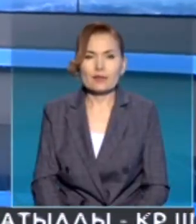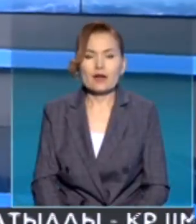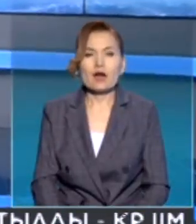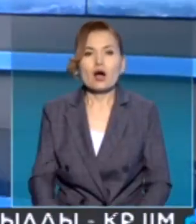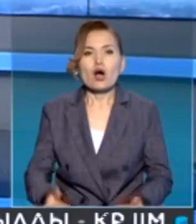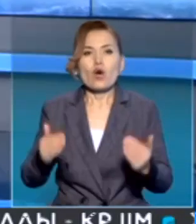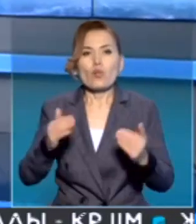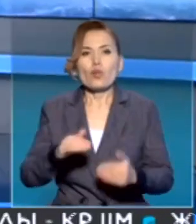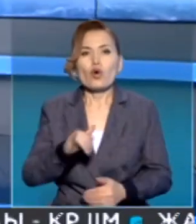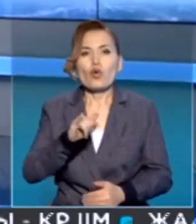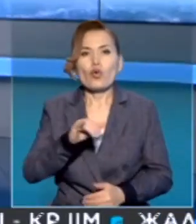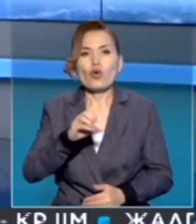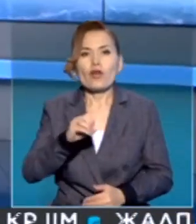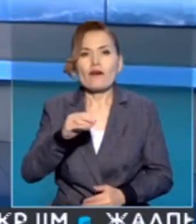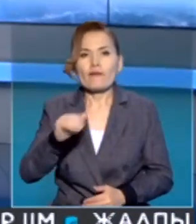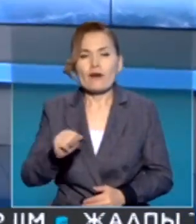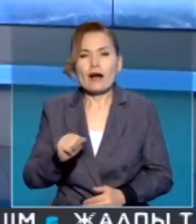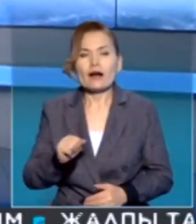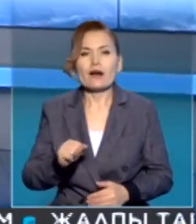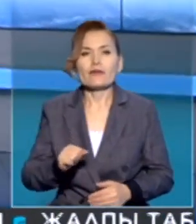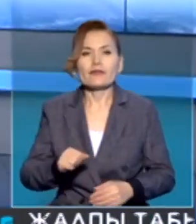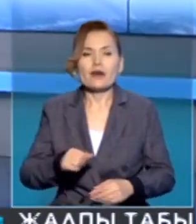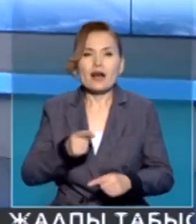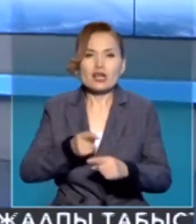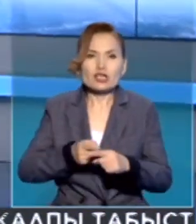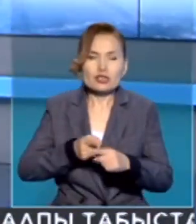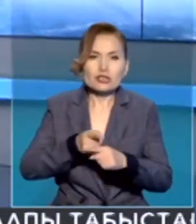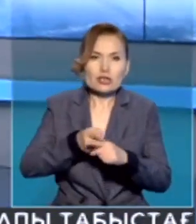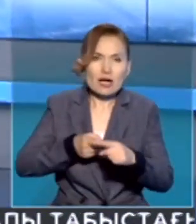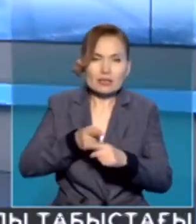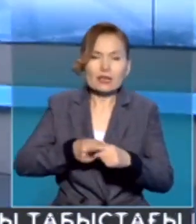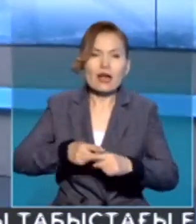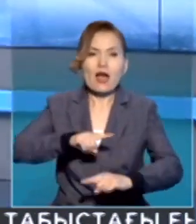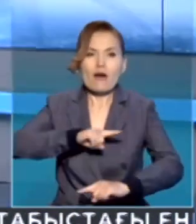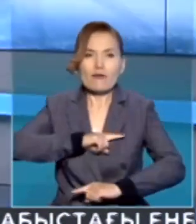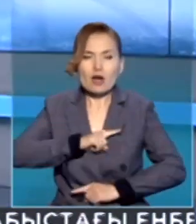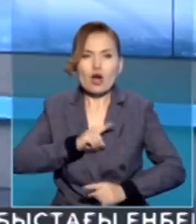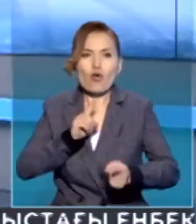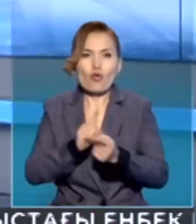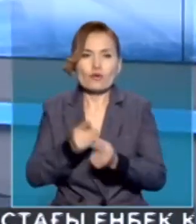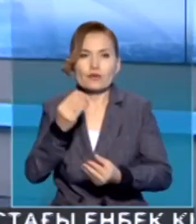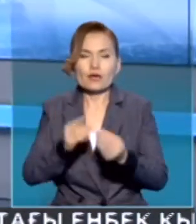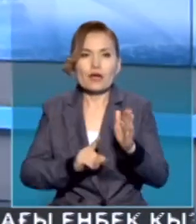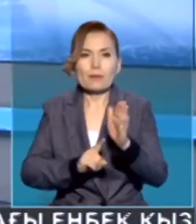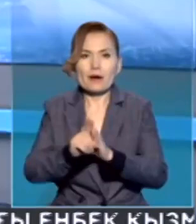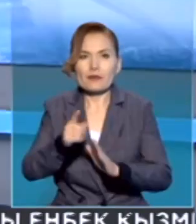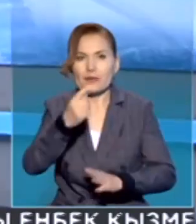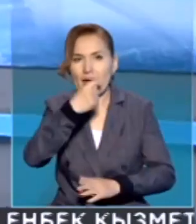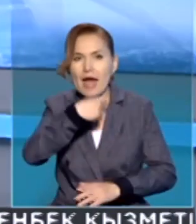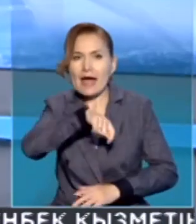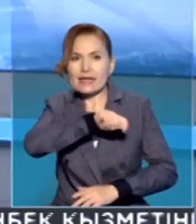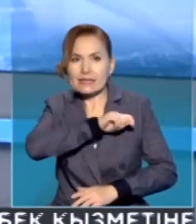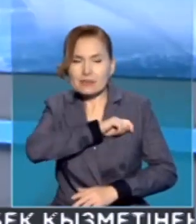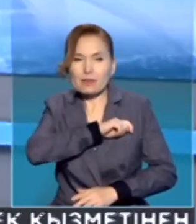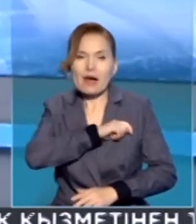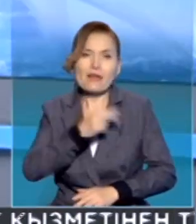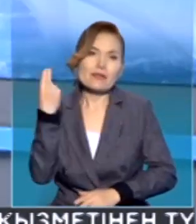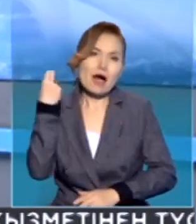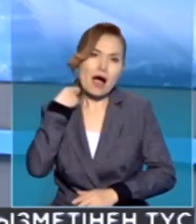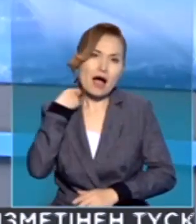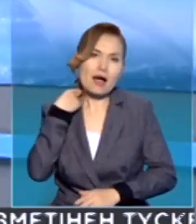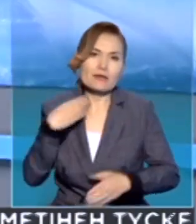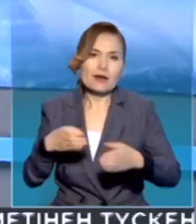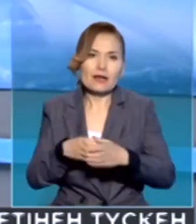Сонда яқы бүгін УЕФА чемпиондар лигасы жартылай финалының қарымта ойындар басталады. Испанияда Вильярреал командасы ағылшындық